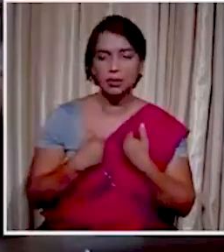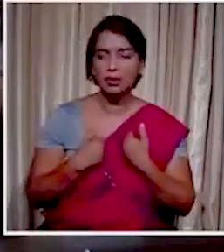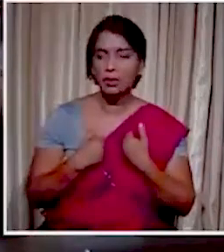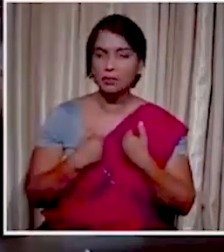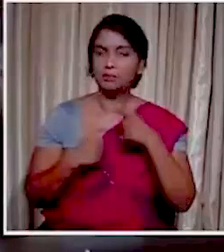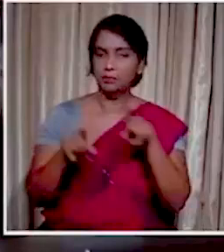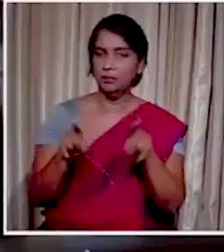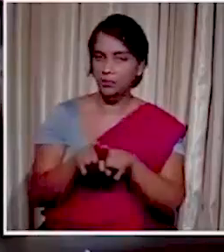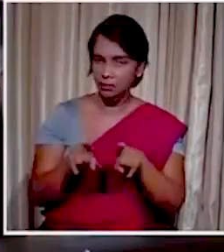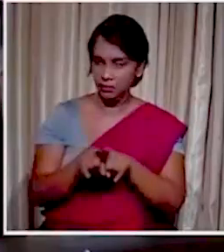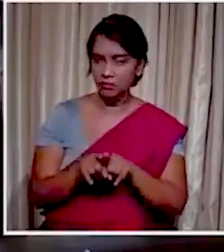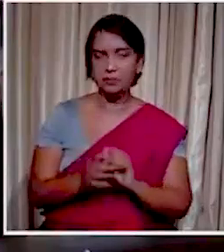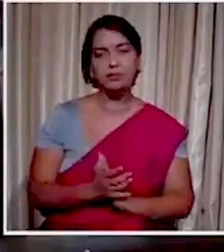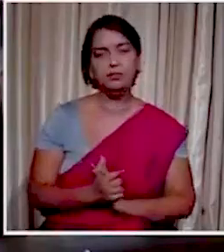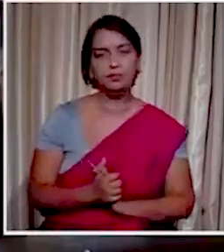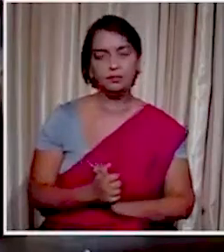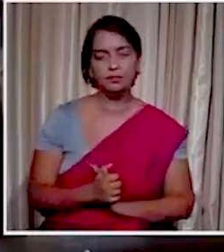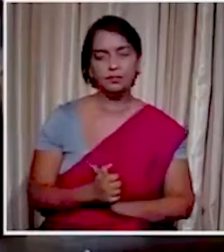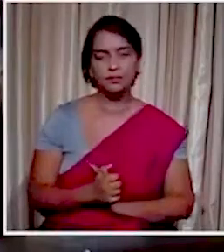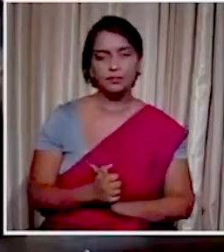ඒ වගේම